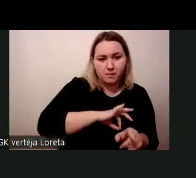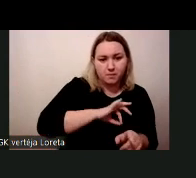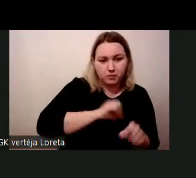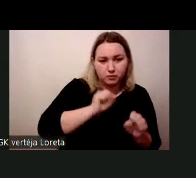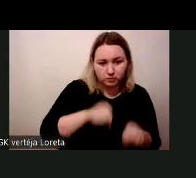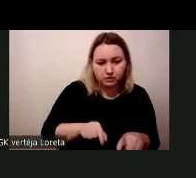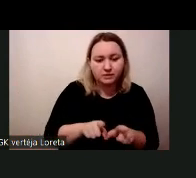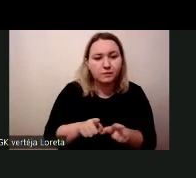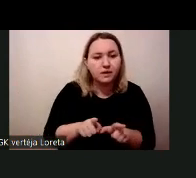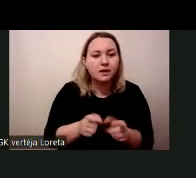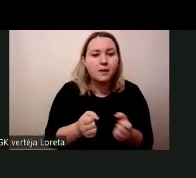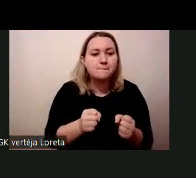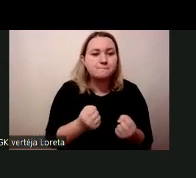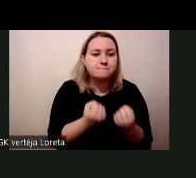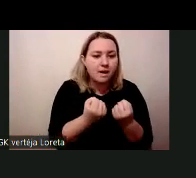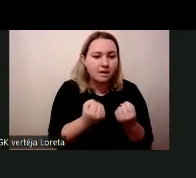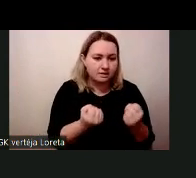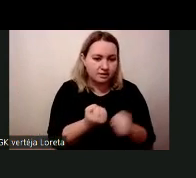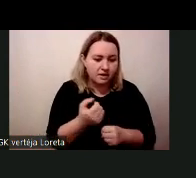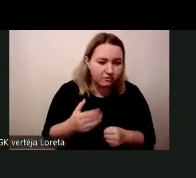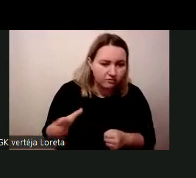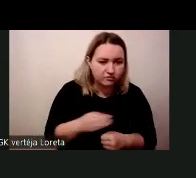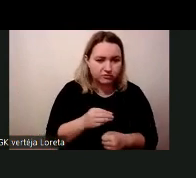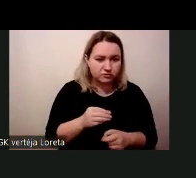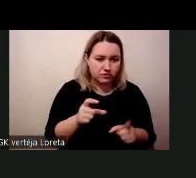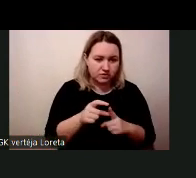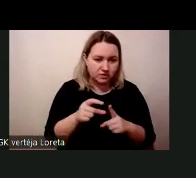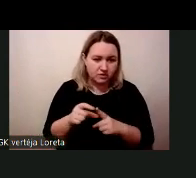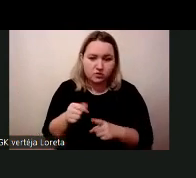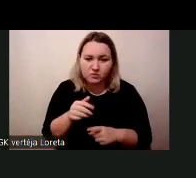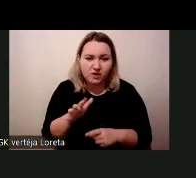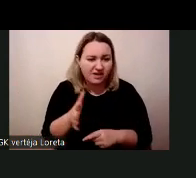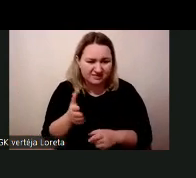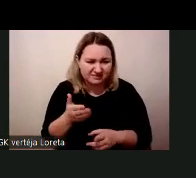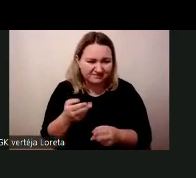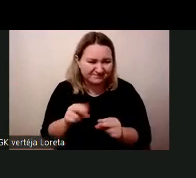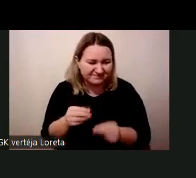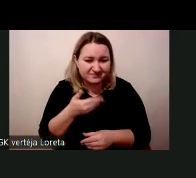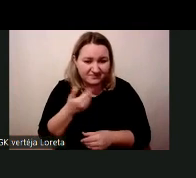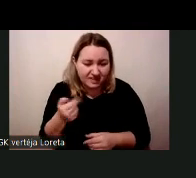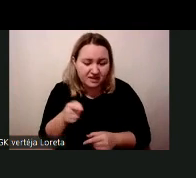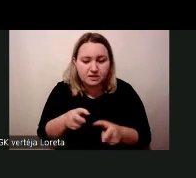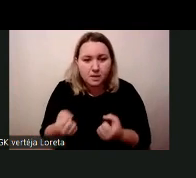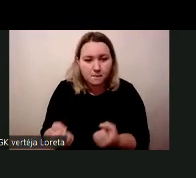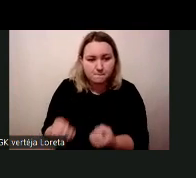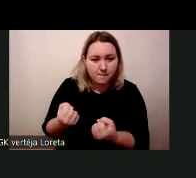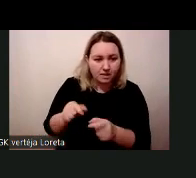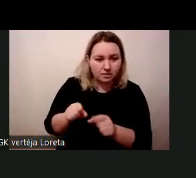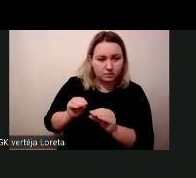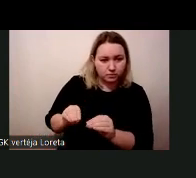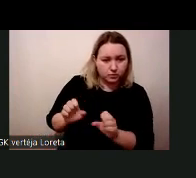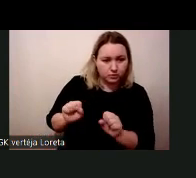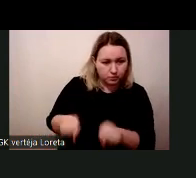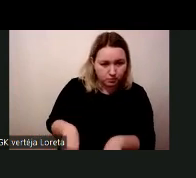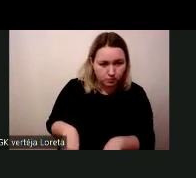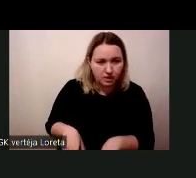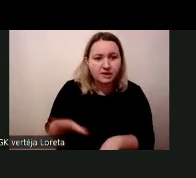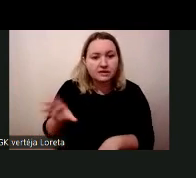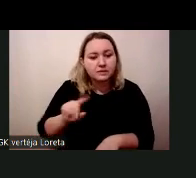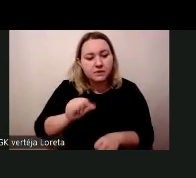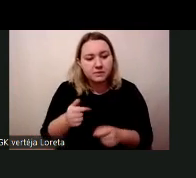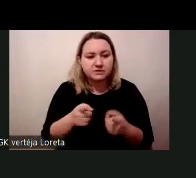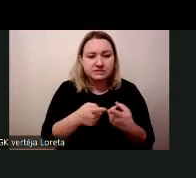parama visose tose dalykuose, kuriuose nesiseka kažkas. Taigi nustatome sritis, kuriuose kažką galime pasiekti, pagerinti